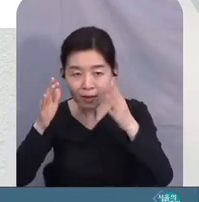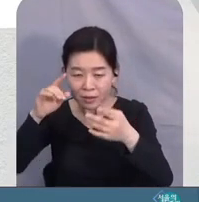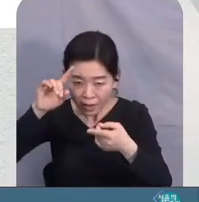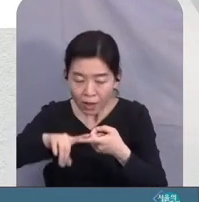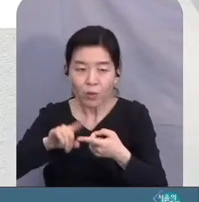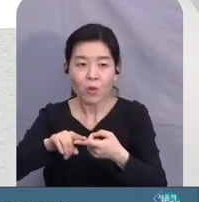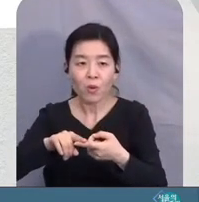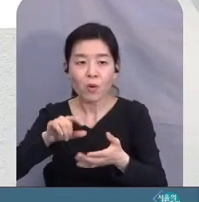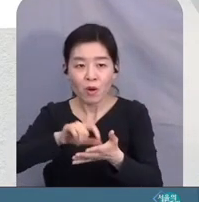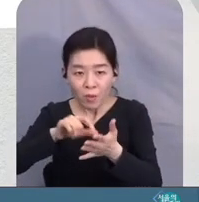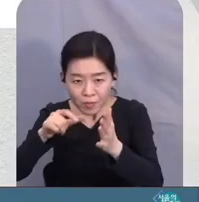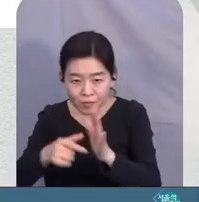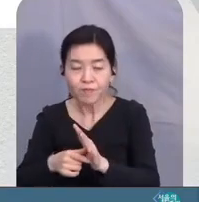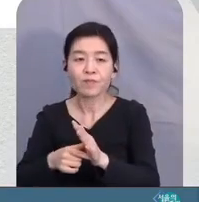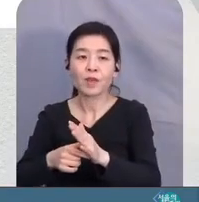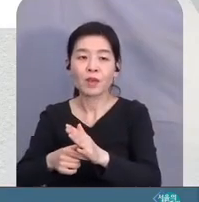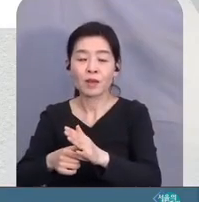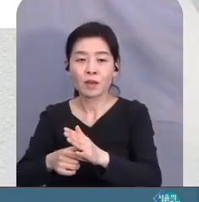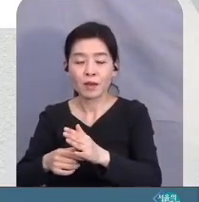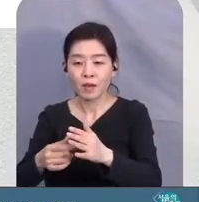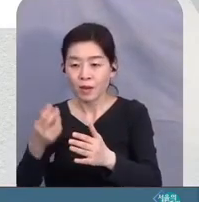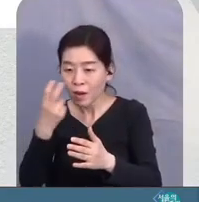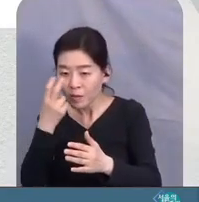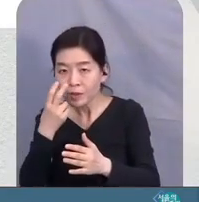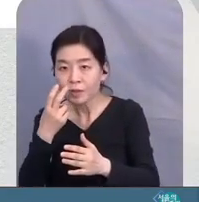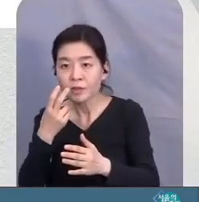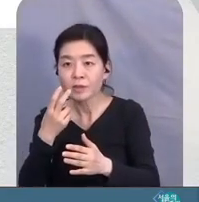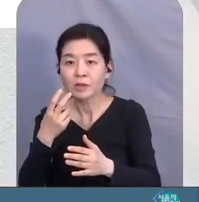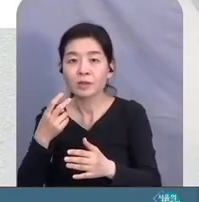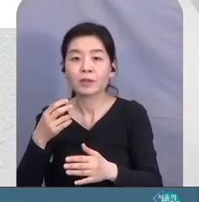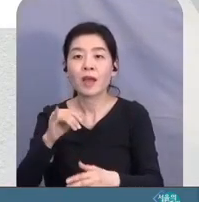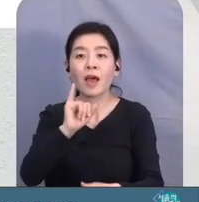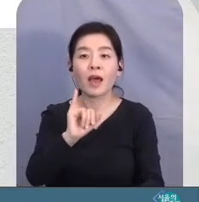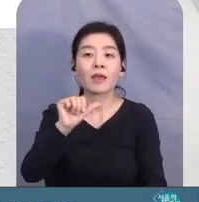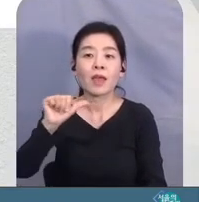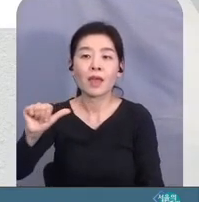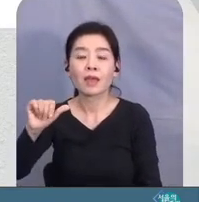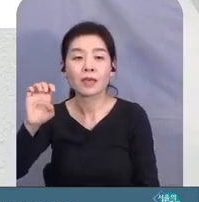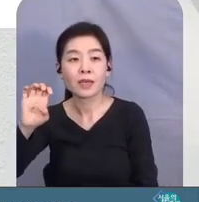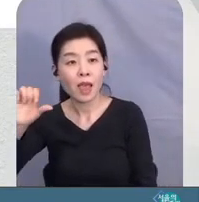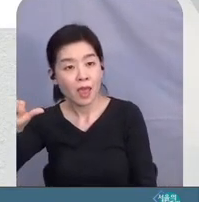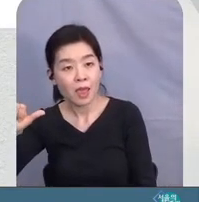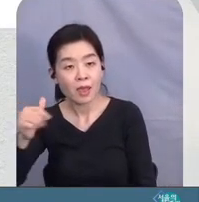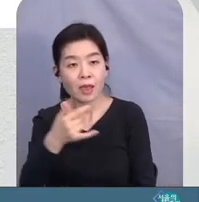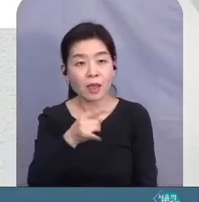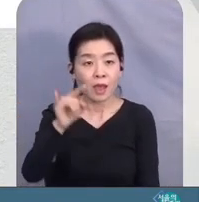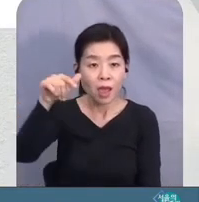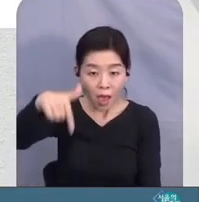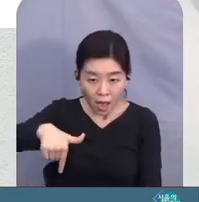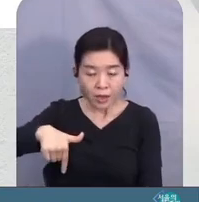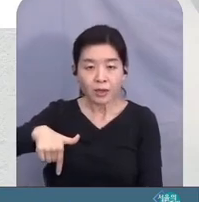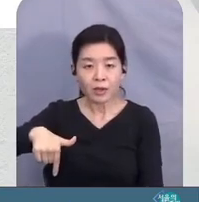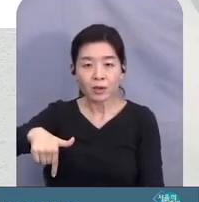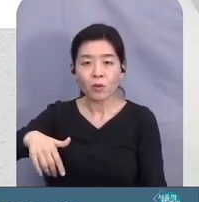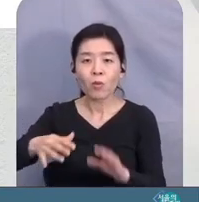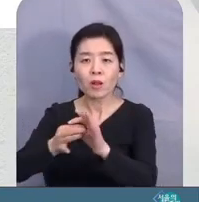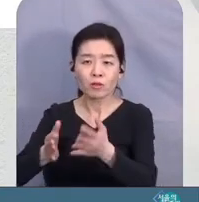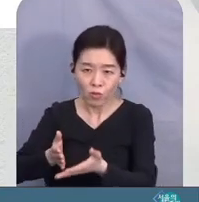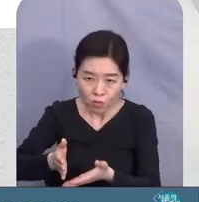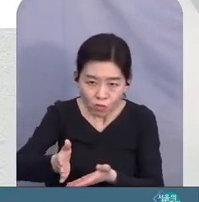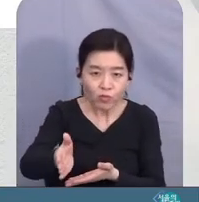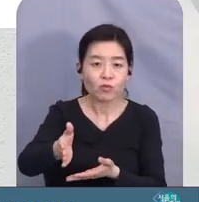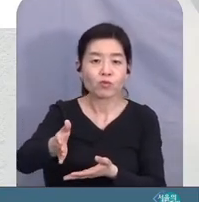데가 IAEA잖아요. IAEA. 여기는 핵 사찰 기구입니다. 사실 환경을 평가하는 데가 아니에요. 다음.